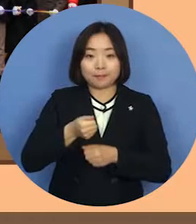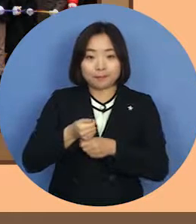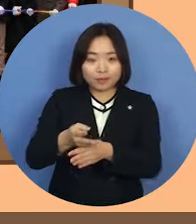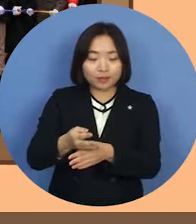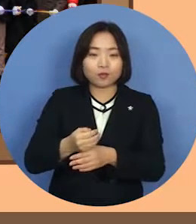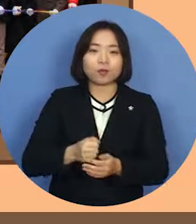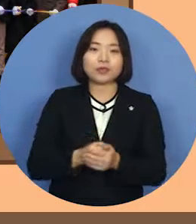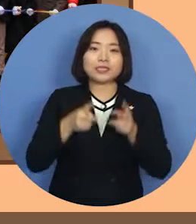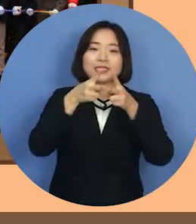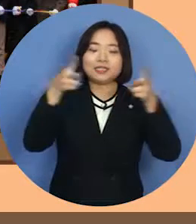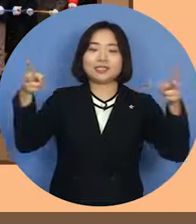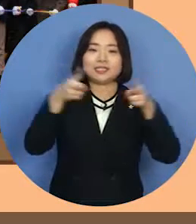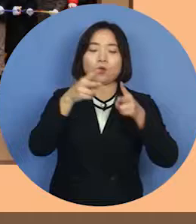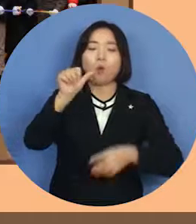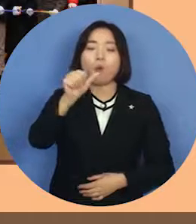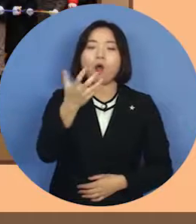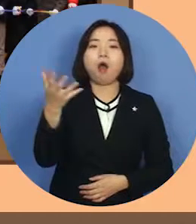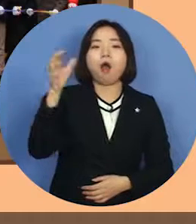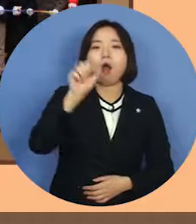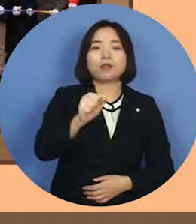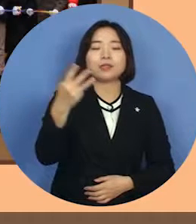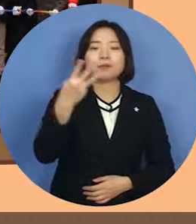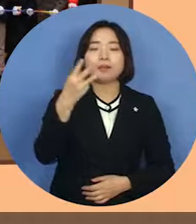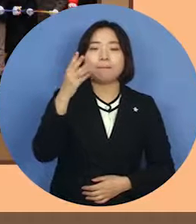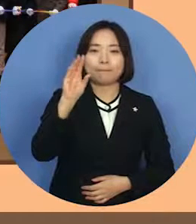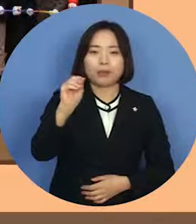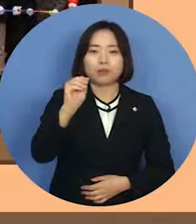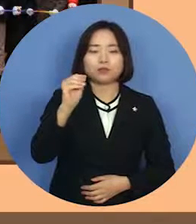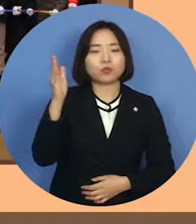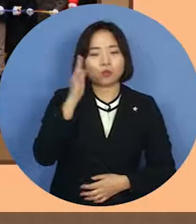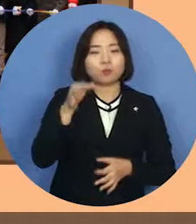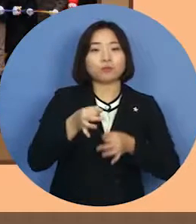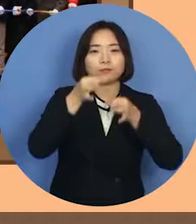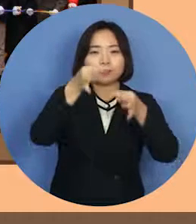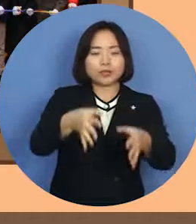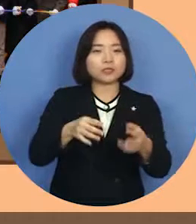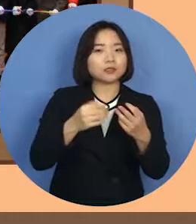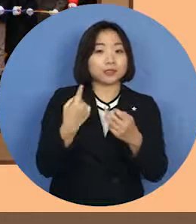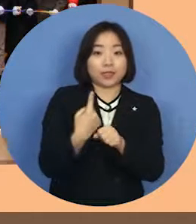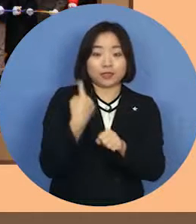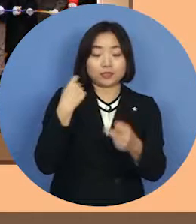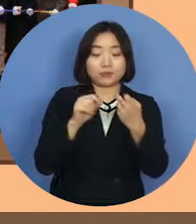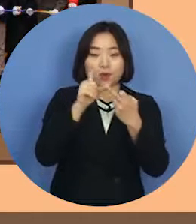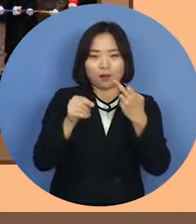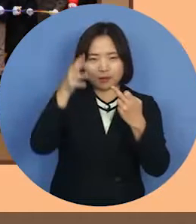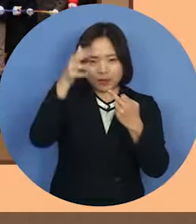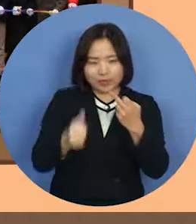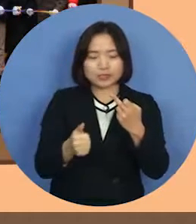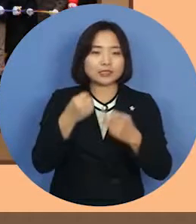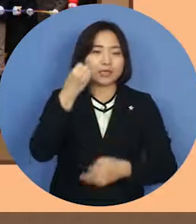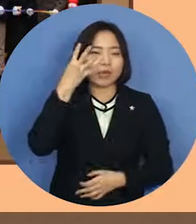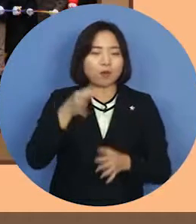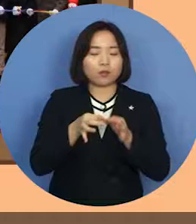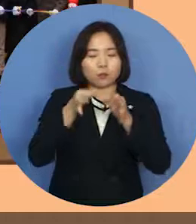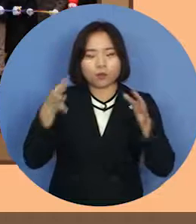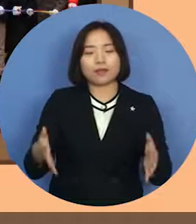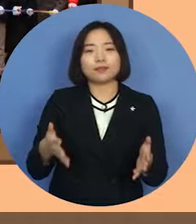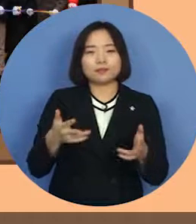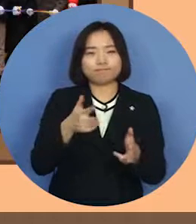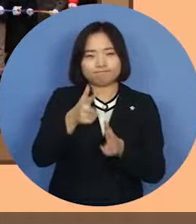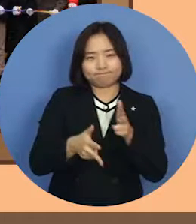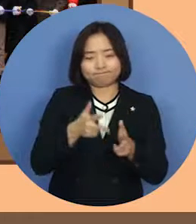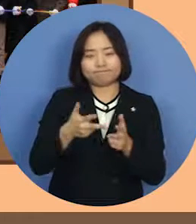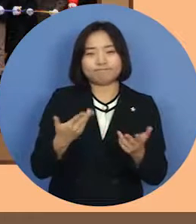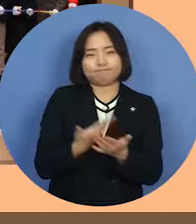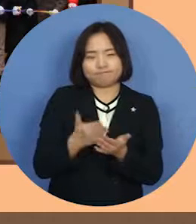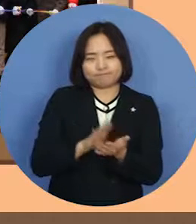211.08제곱미터, 지상 2층 규모로 5억 3,500만 원을 들여 지난해 12월 말까지 약 4개월의 공사 끝에